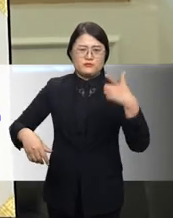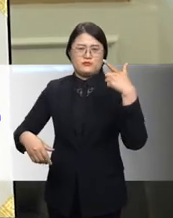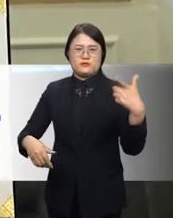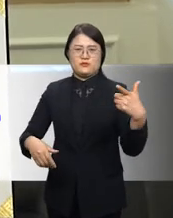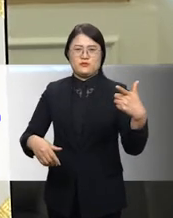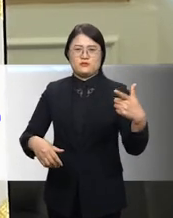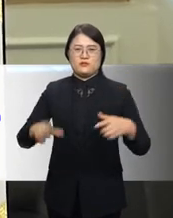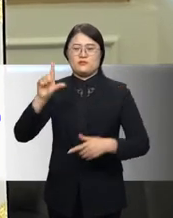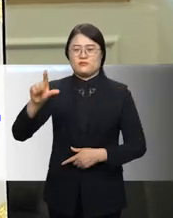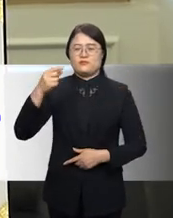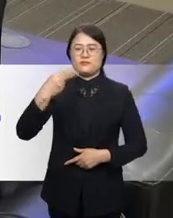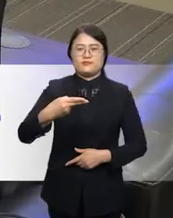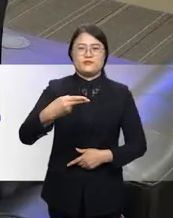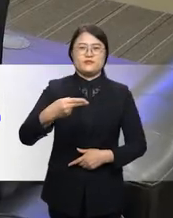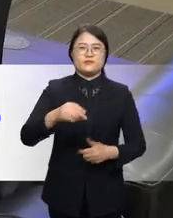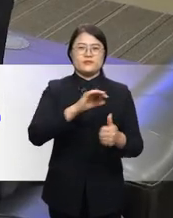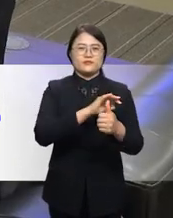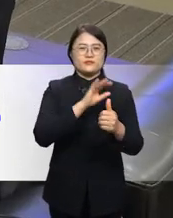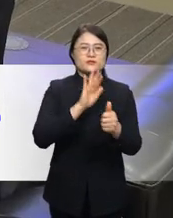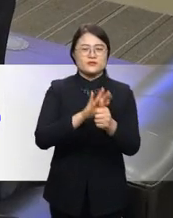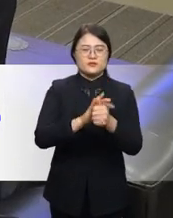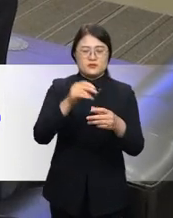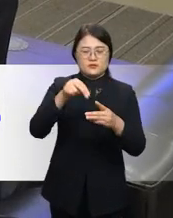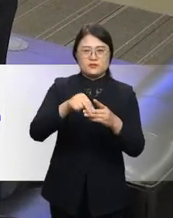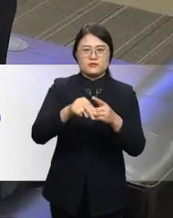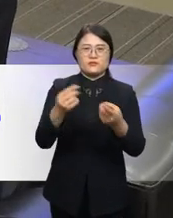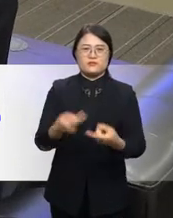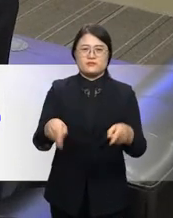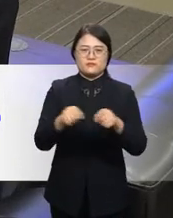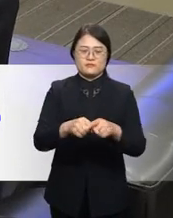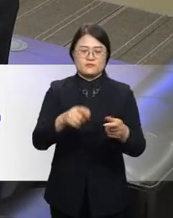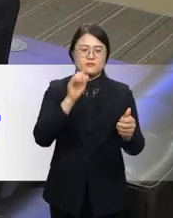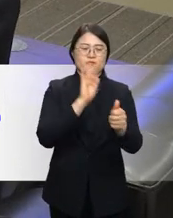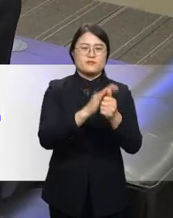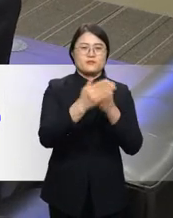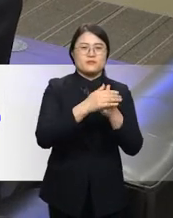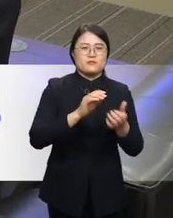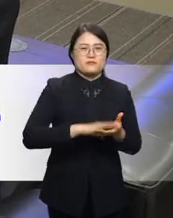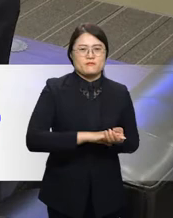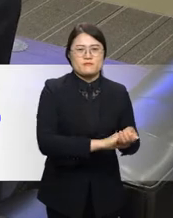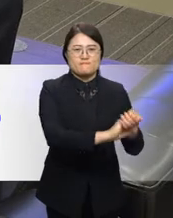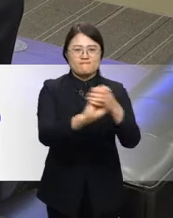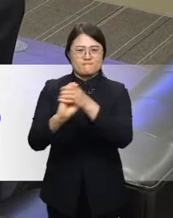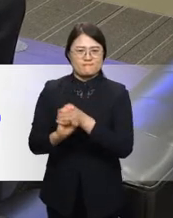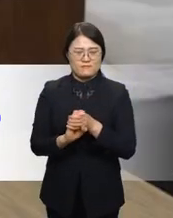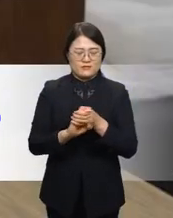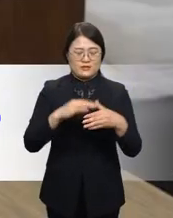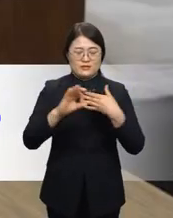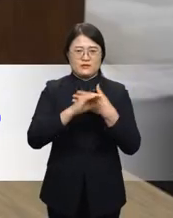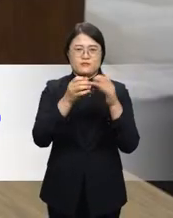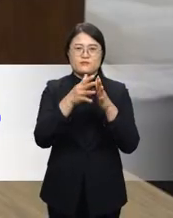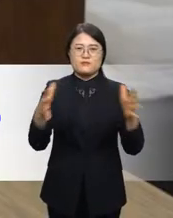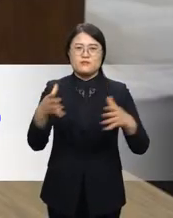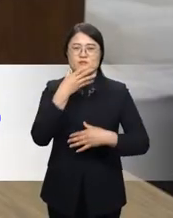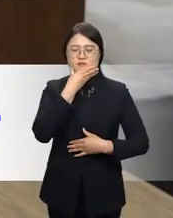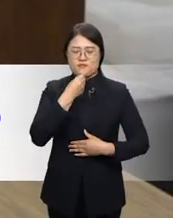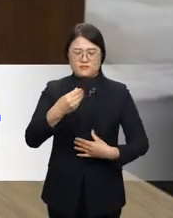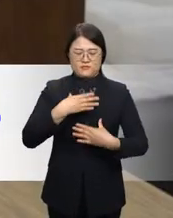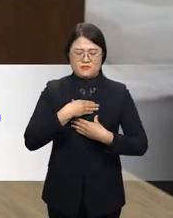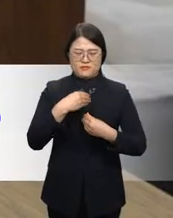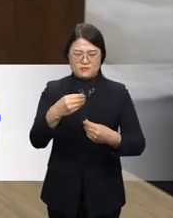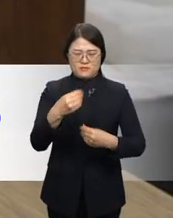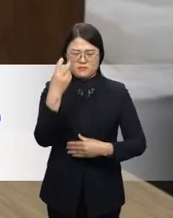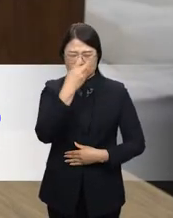주민센터와 LH 주거행복지원센터가 상호 협력체계를 구축해 임대아파트 복지 안전망을